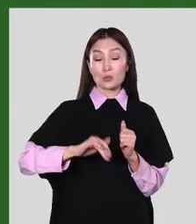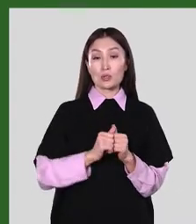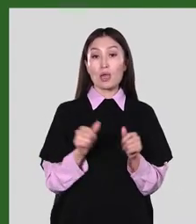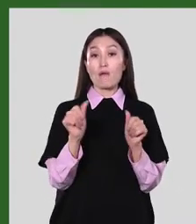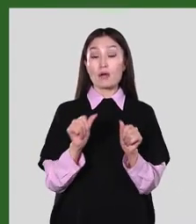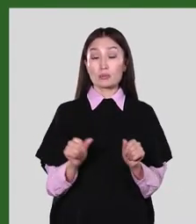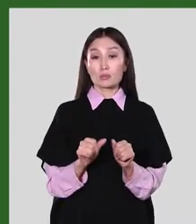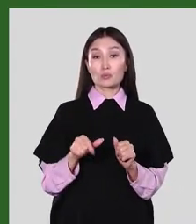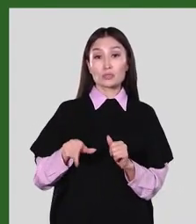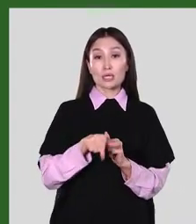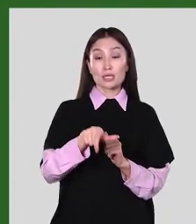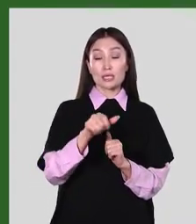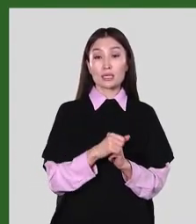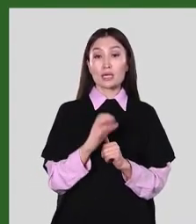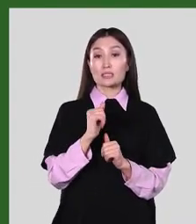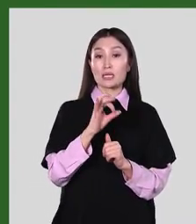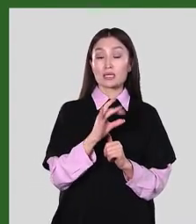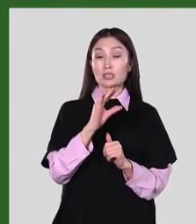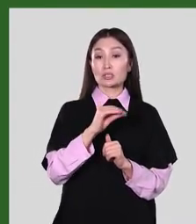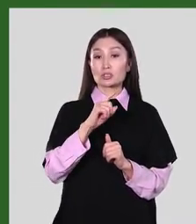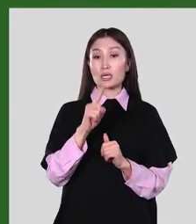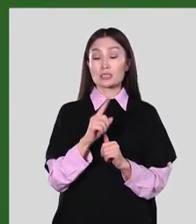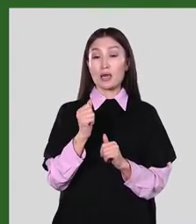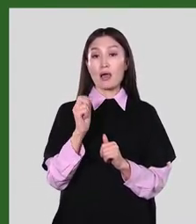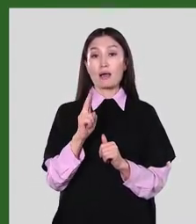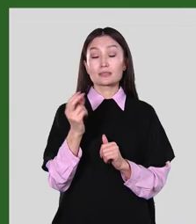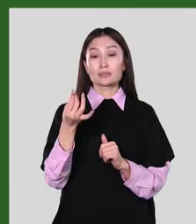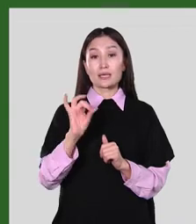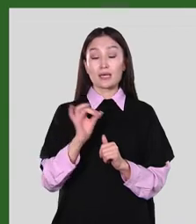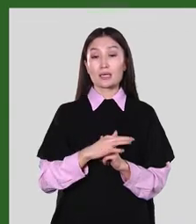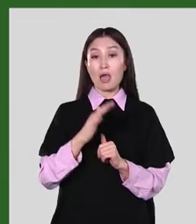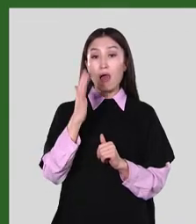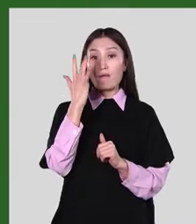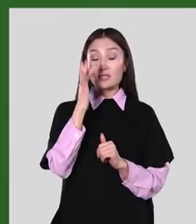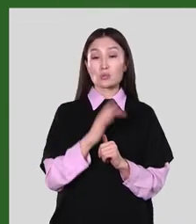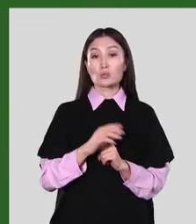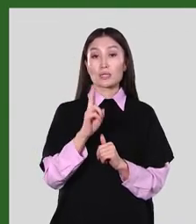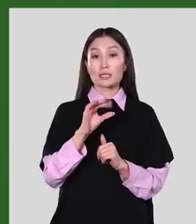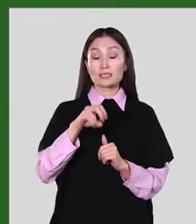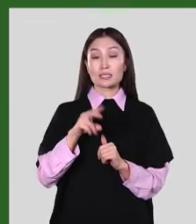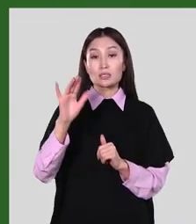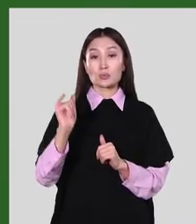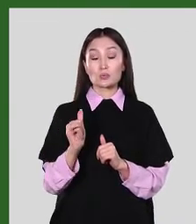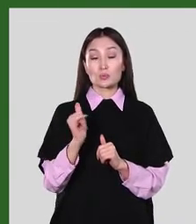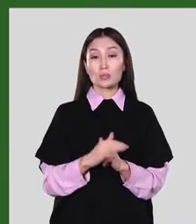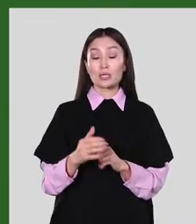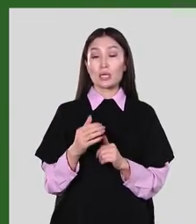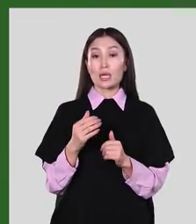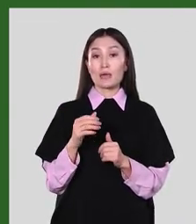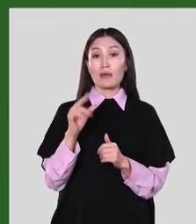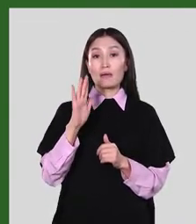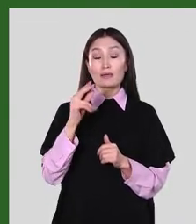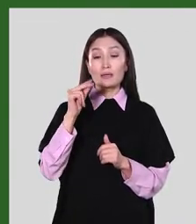формируются реки сары джаз аксай восточно казусу текущей в